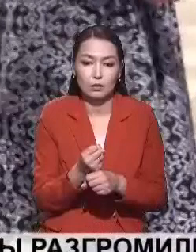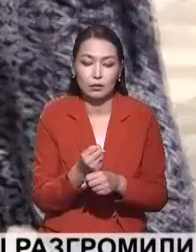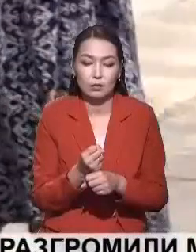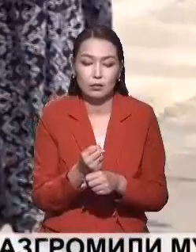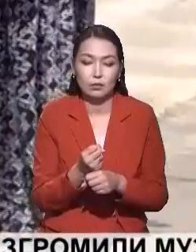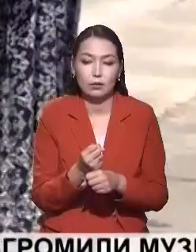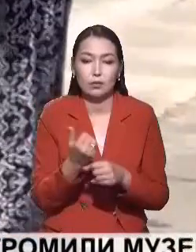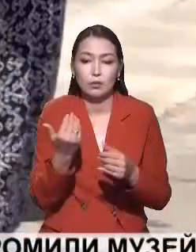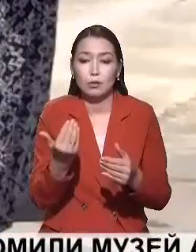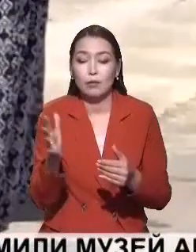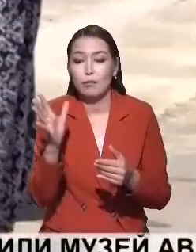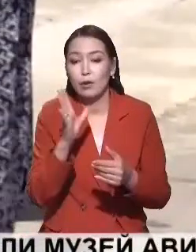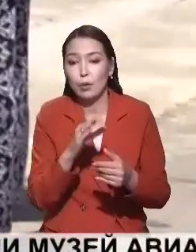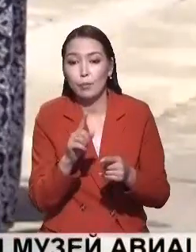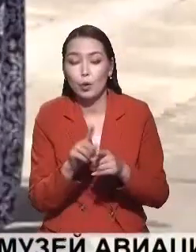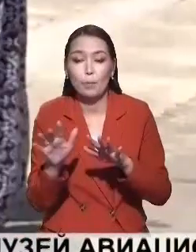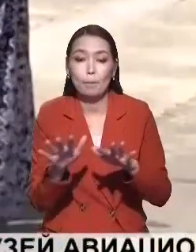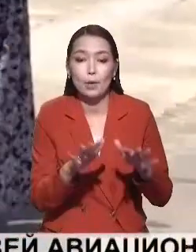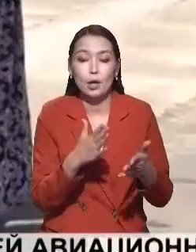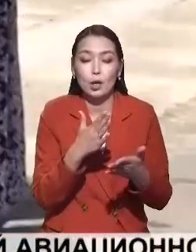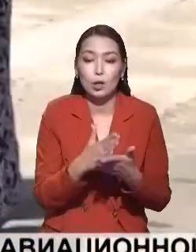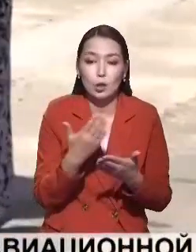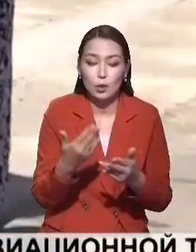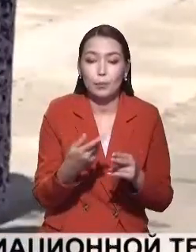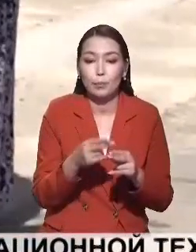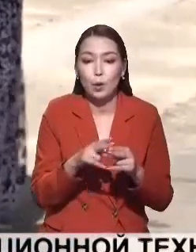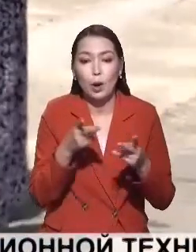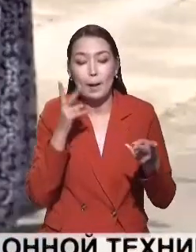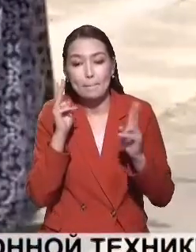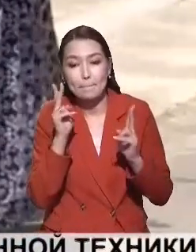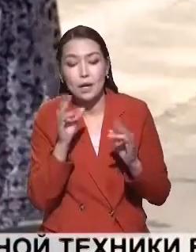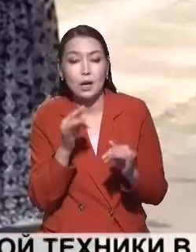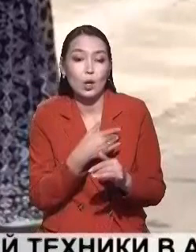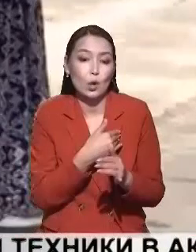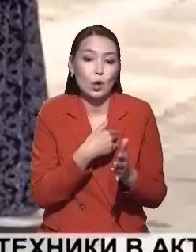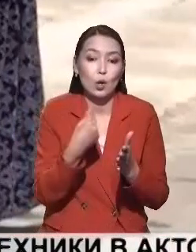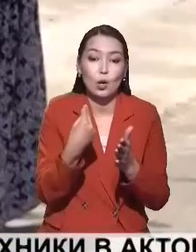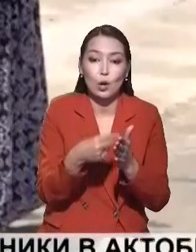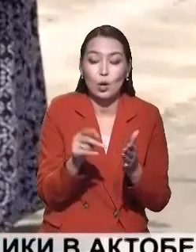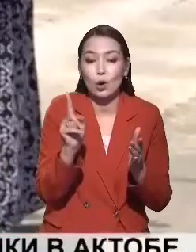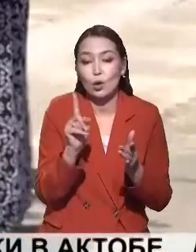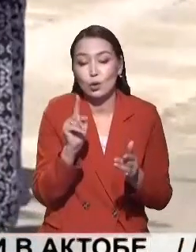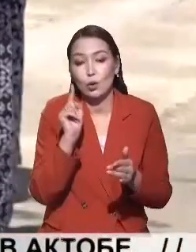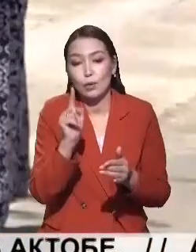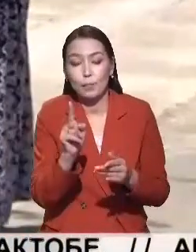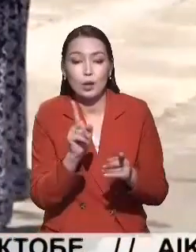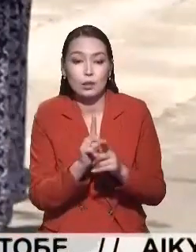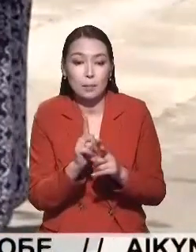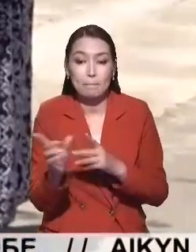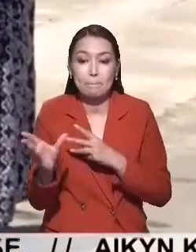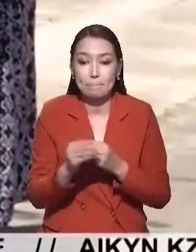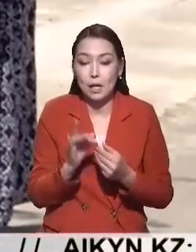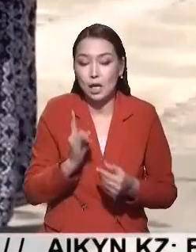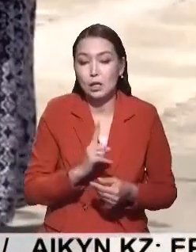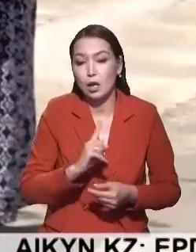У нас все расположено в центре. Если моему ребенку нужна парикмахерская или захотели купить фастфуд, то мы вызовем такси и едем вместе с детьми.